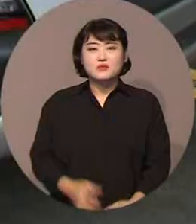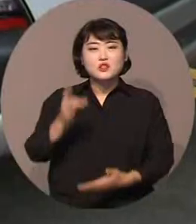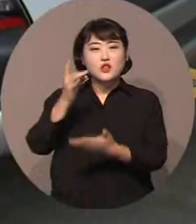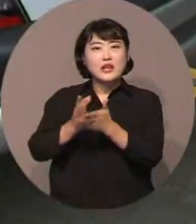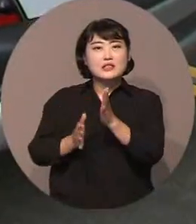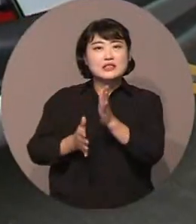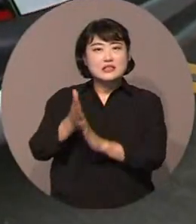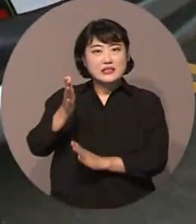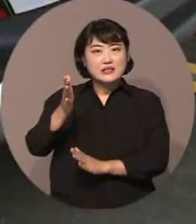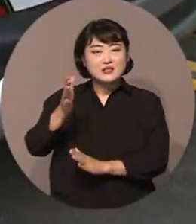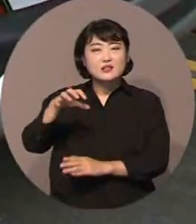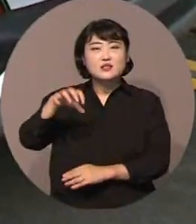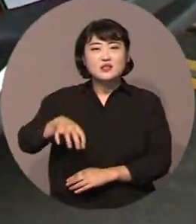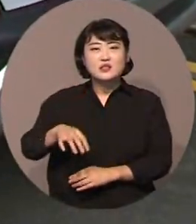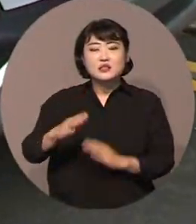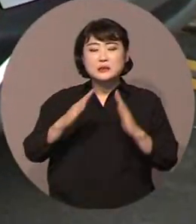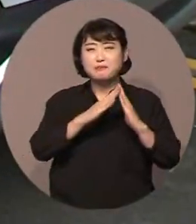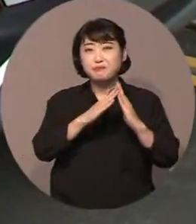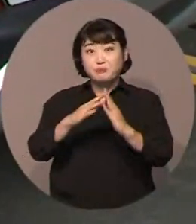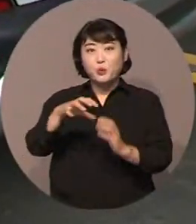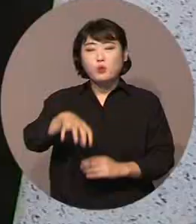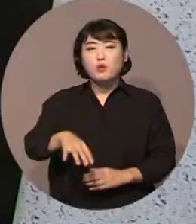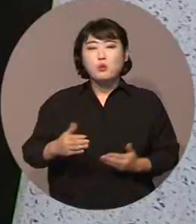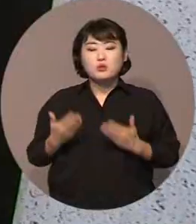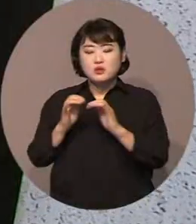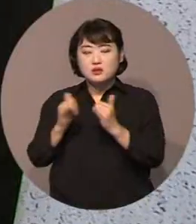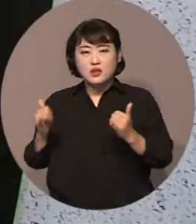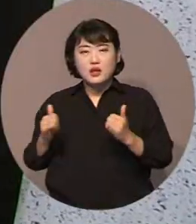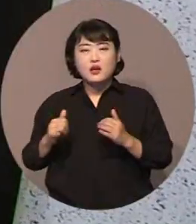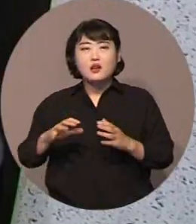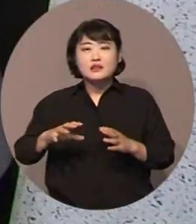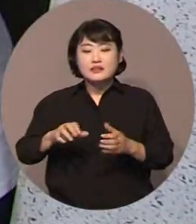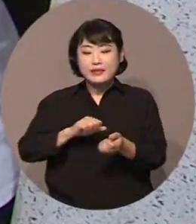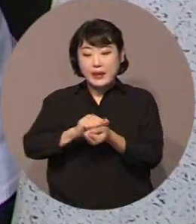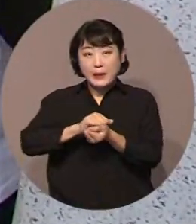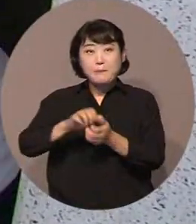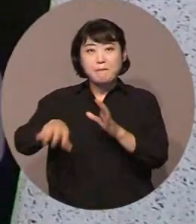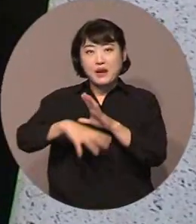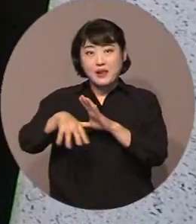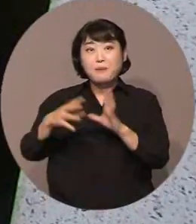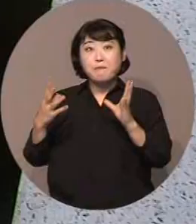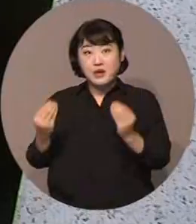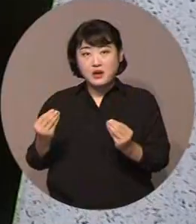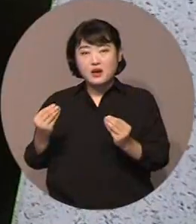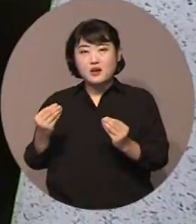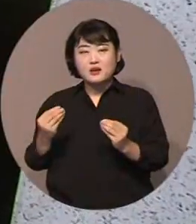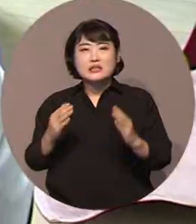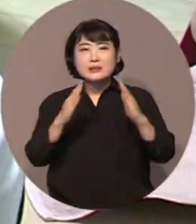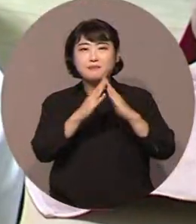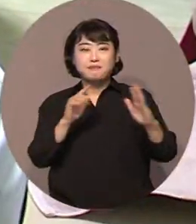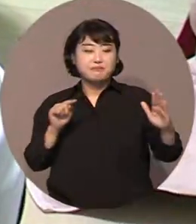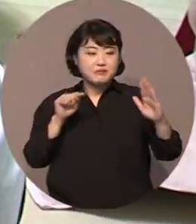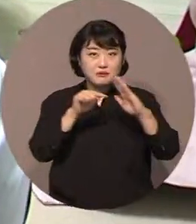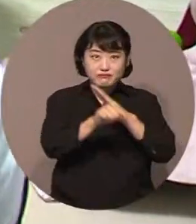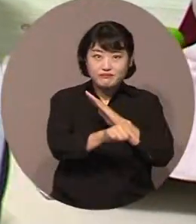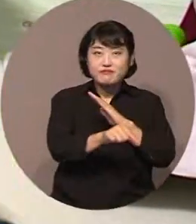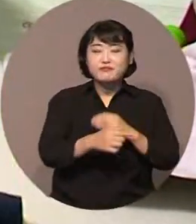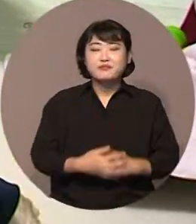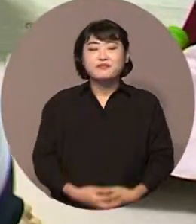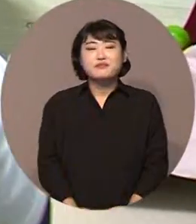천안시 성정동의 한 주택가. 봉사자들이 세탁과 건조를 마친 이불을 들고 김태화 씨의 집을